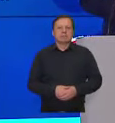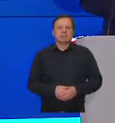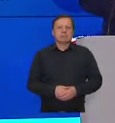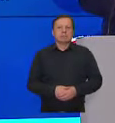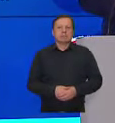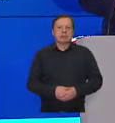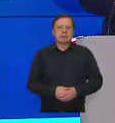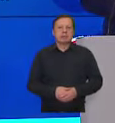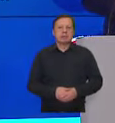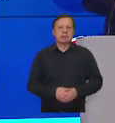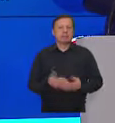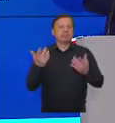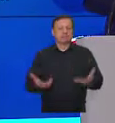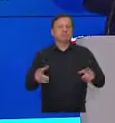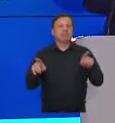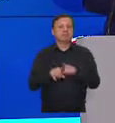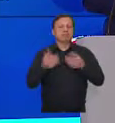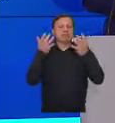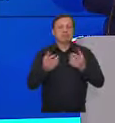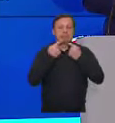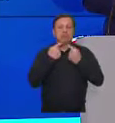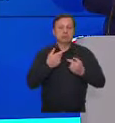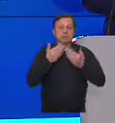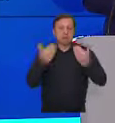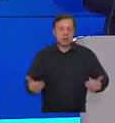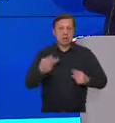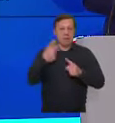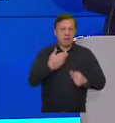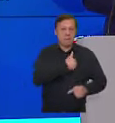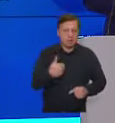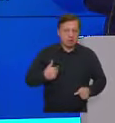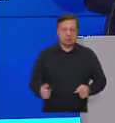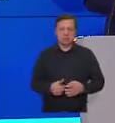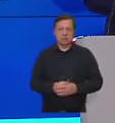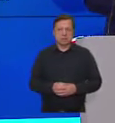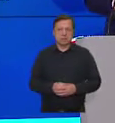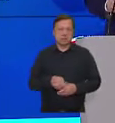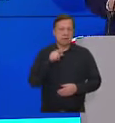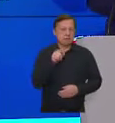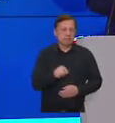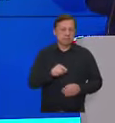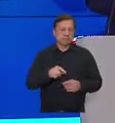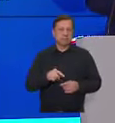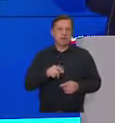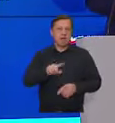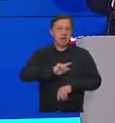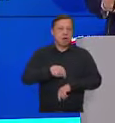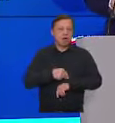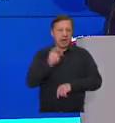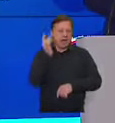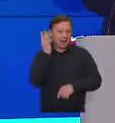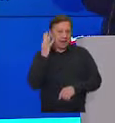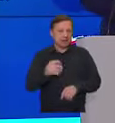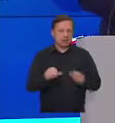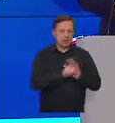Również chcę podziękować Telewizji Polskiej, telewizji, która udostępnia w godzinach porannych do